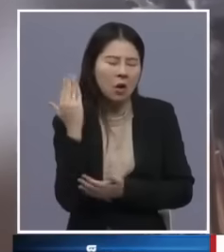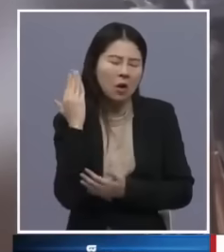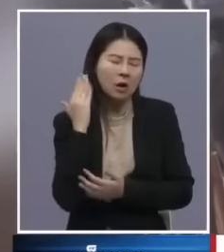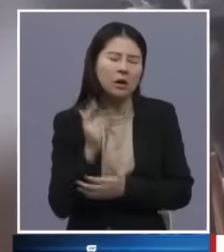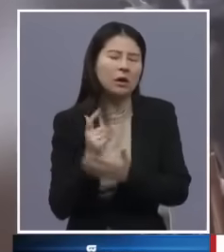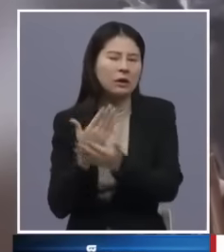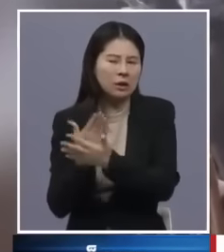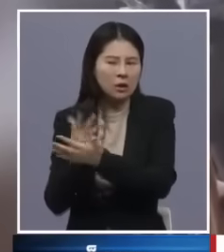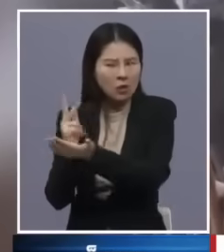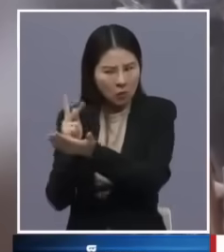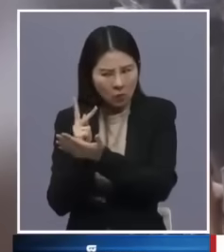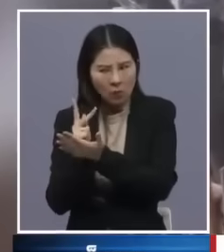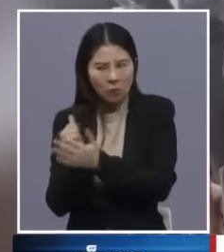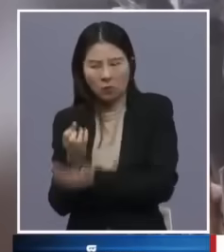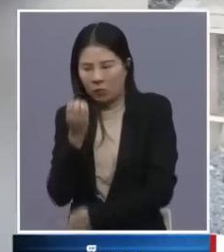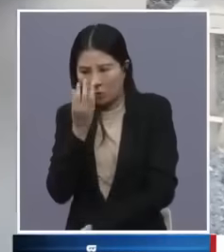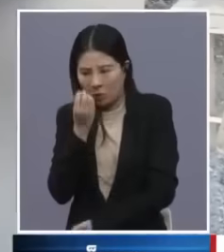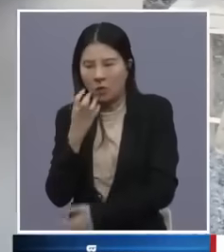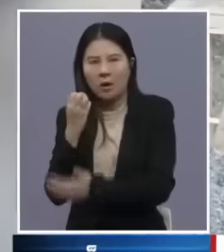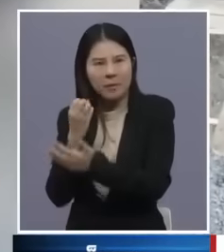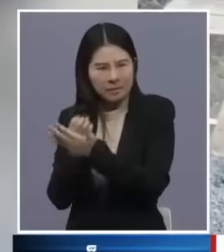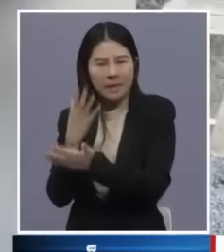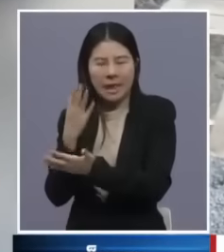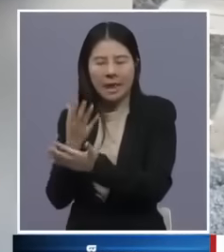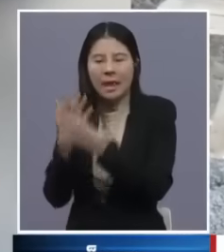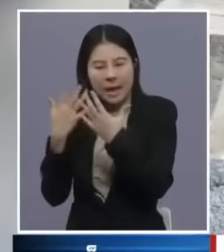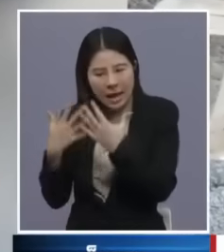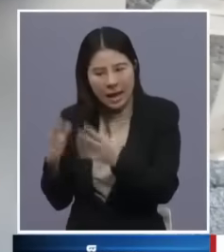าจากเจ้าหนี้รายหนึ่งแล้วต่อมาเนี่ยนะได้ไปลงทะ